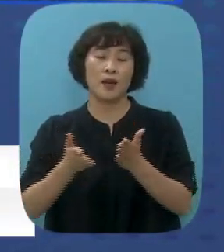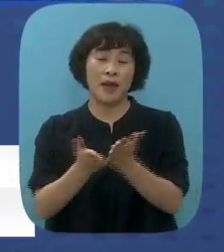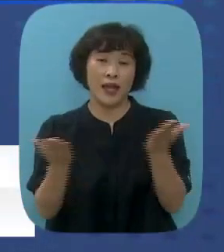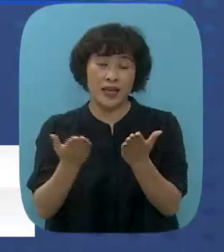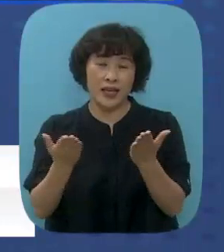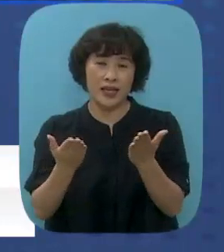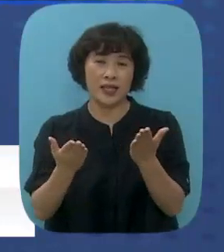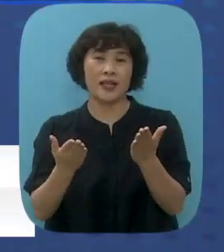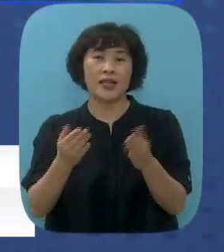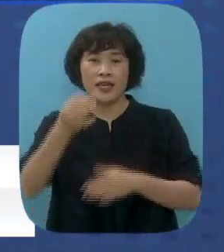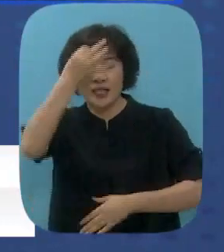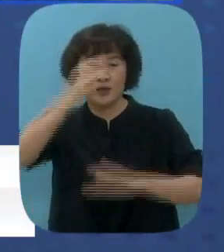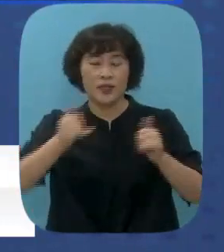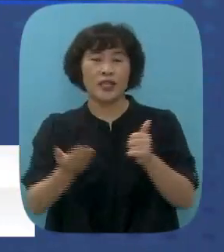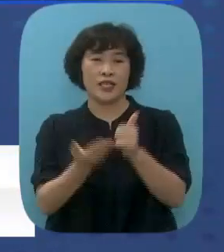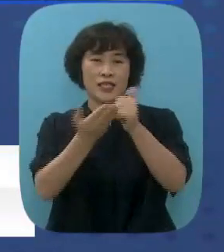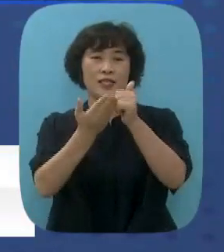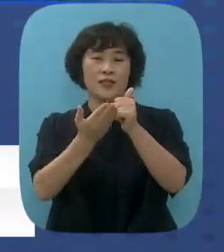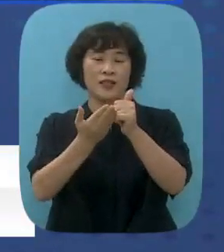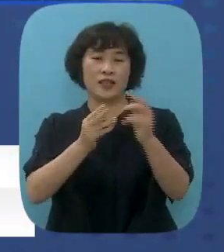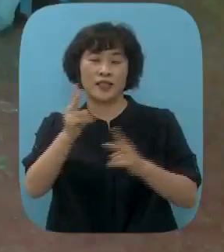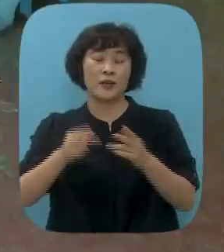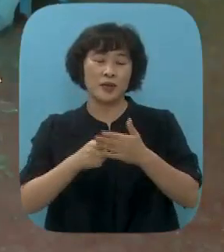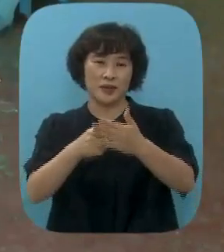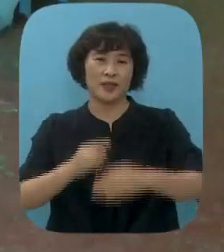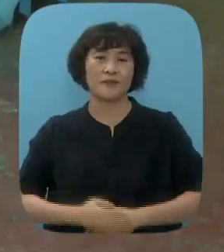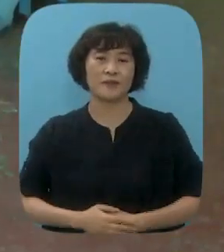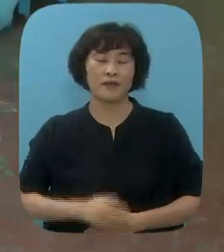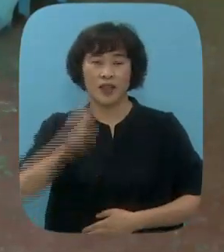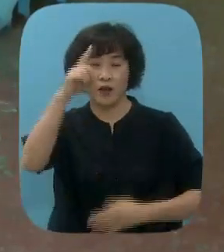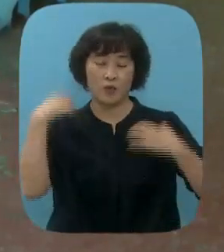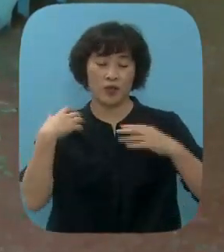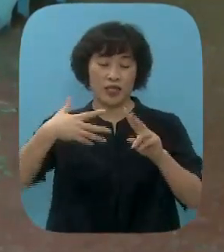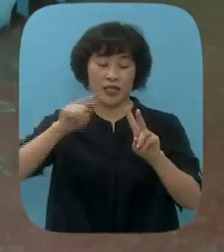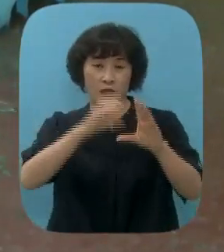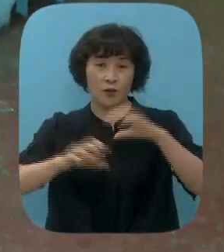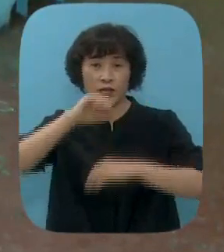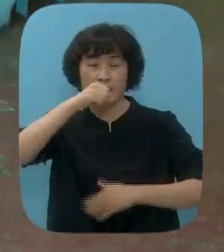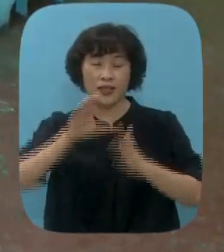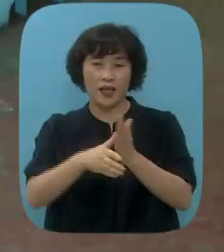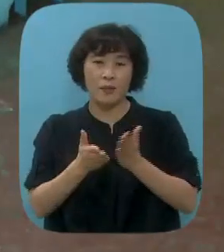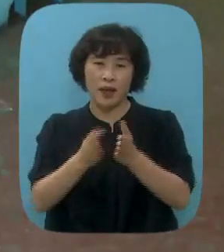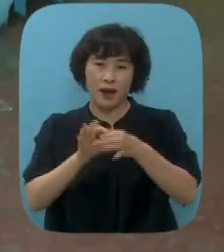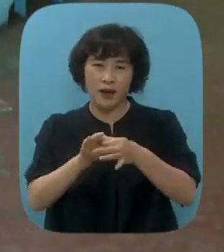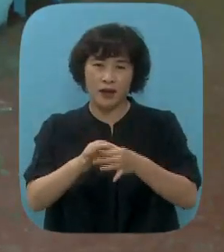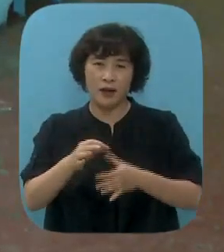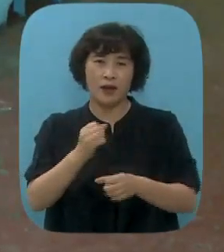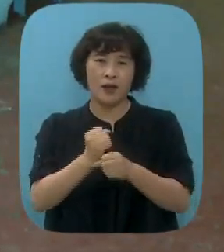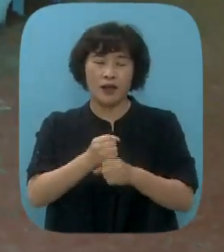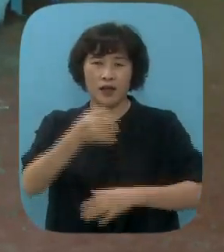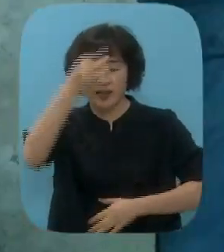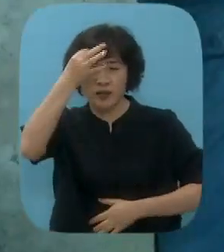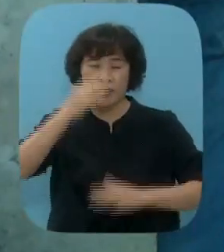조선업 생산기술인력 양성사업을 본격적으로 추진합니다. 도는 정부 2차 추경에 조선업 관련 생산기술